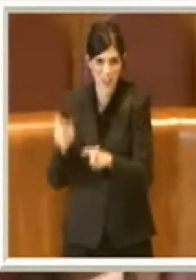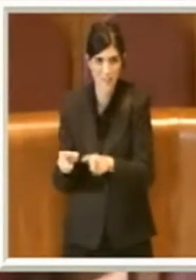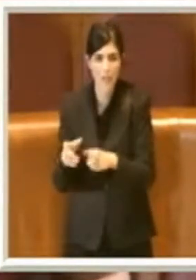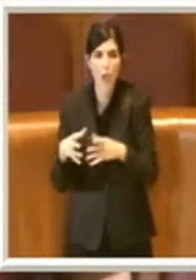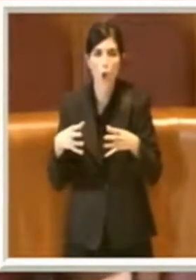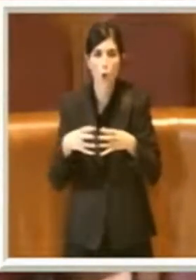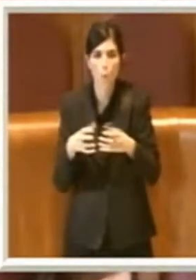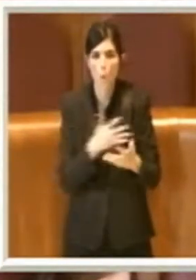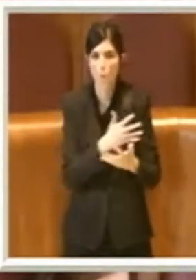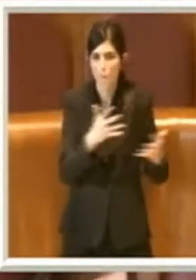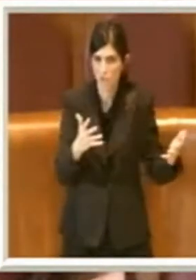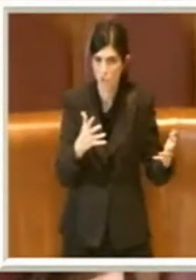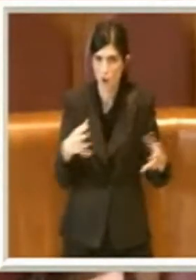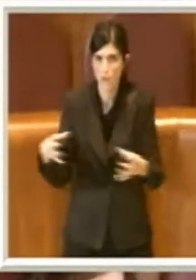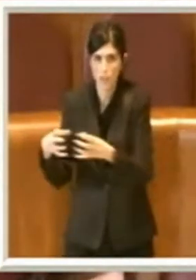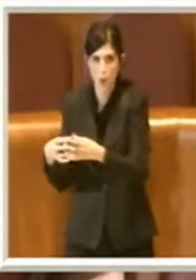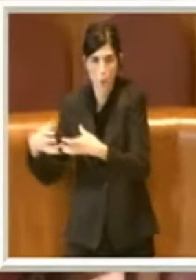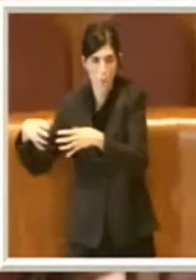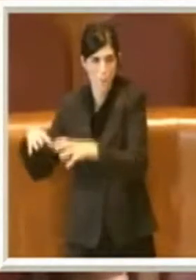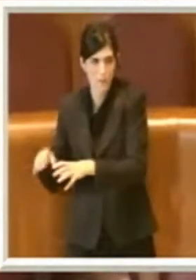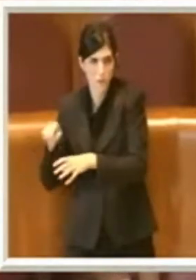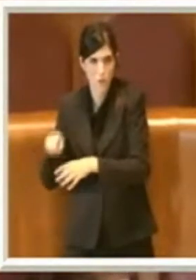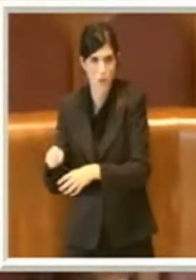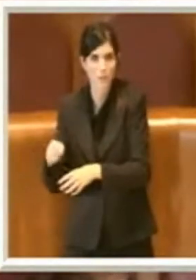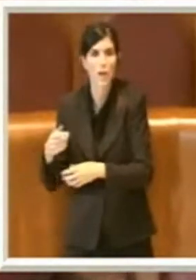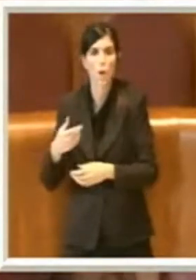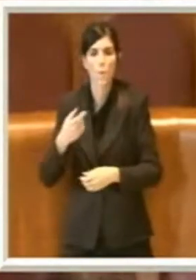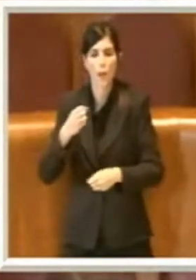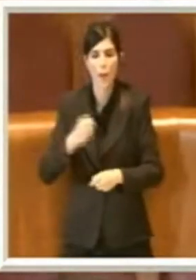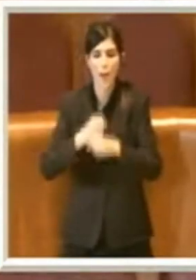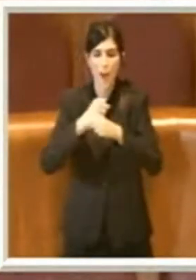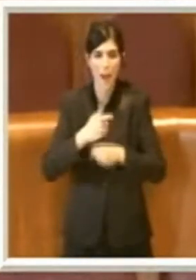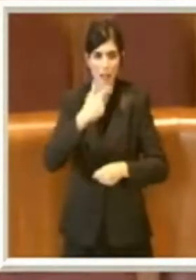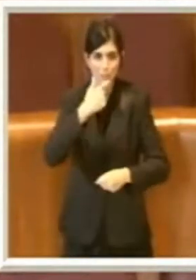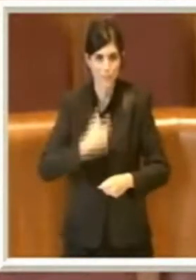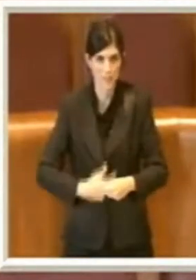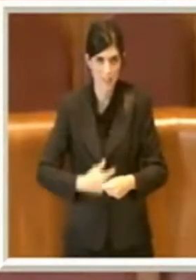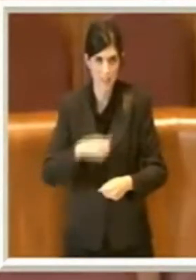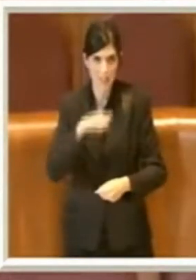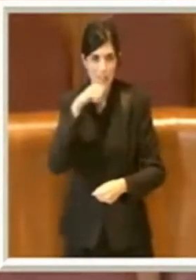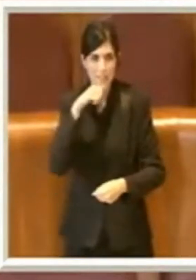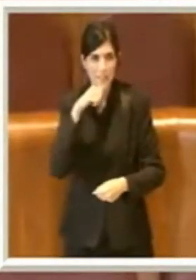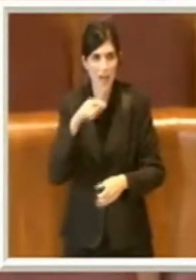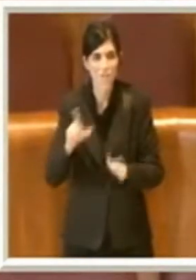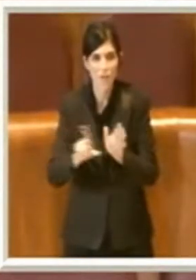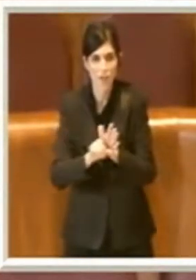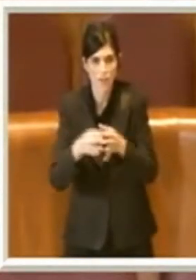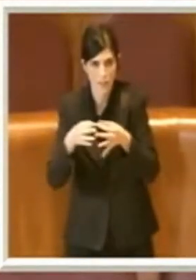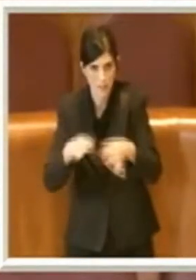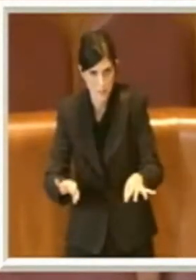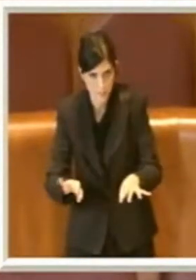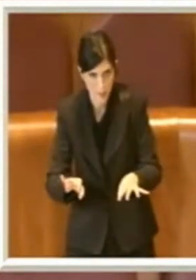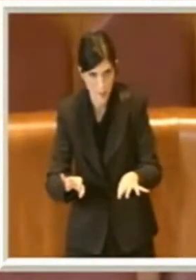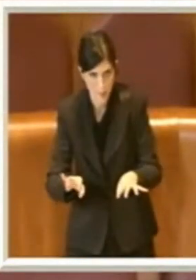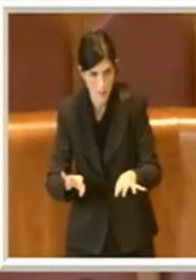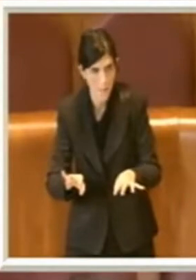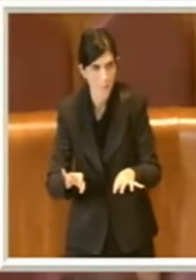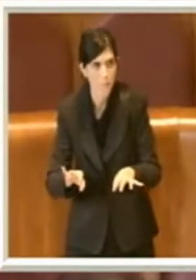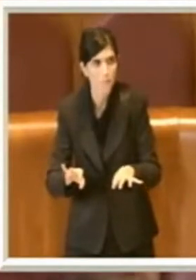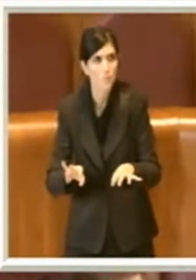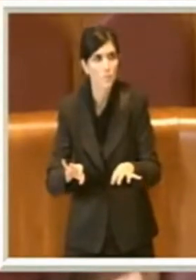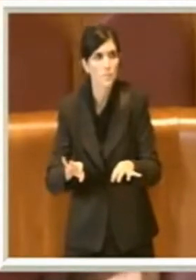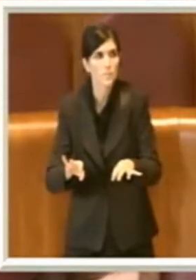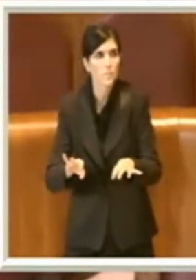Quindi i rappresentanti delle istituzioni, come ogni cittadino, devono essere rispettati nel loro ruolo e si deve